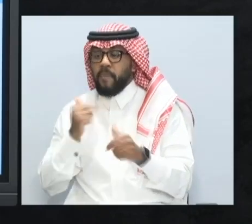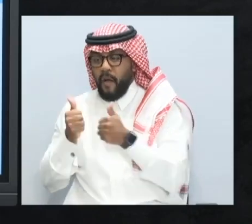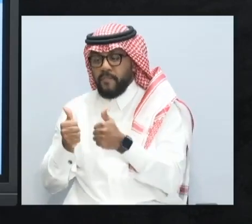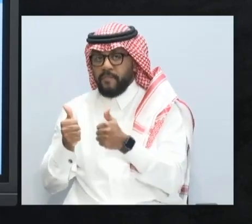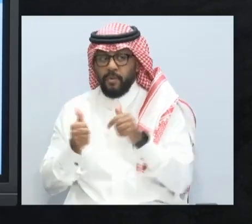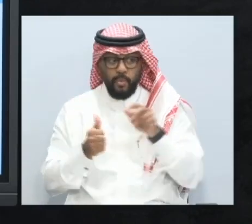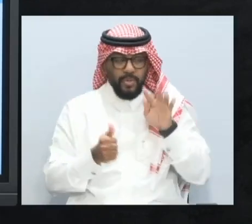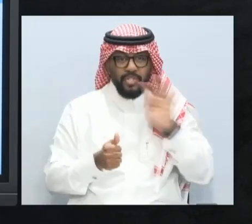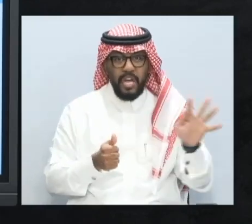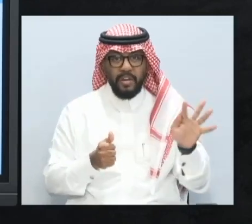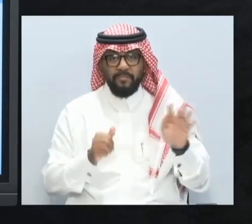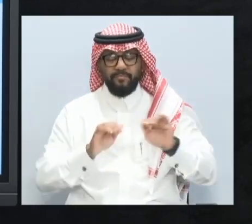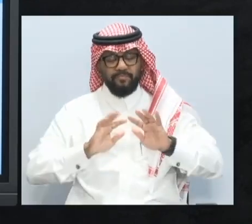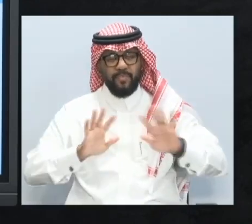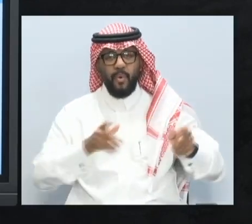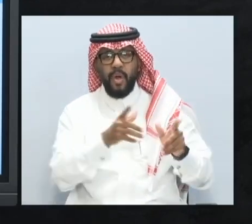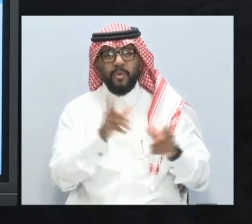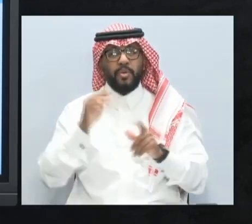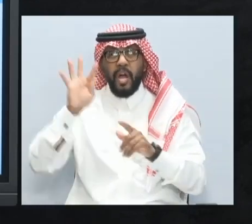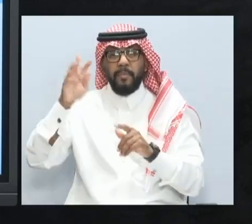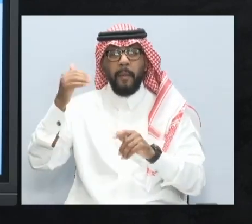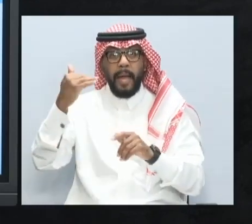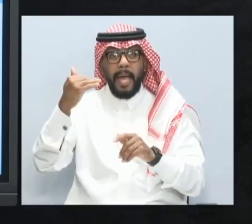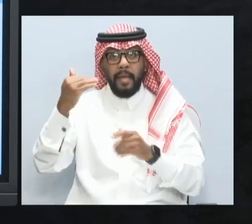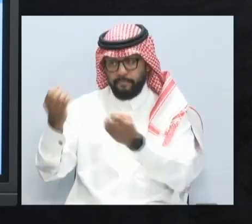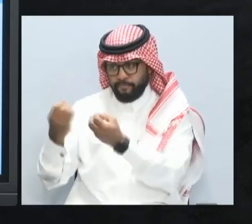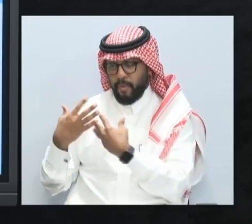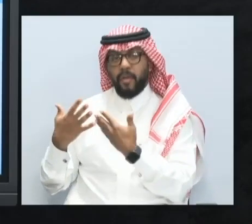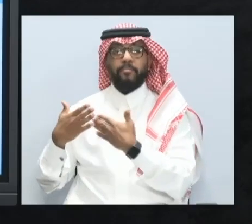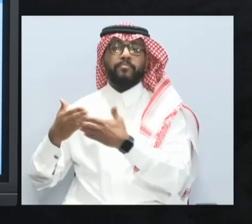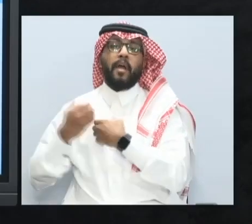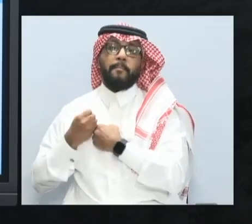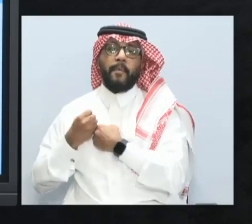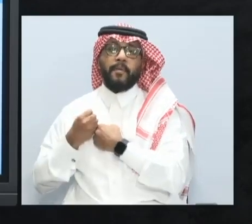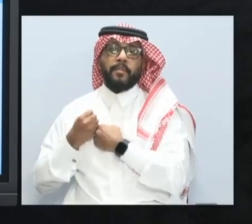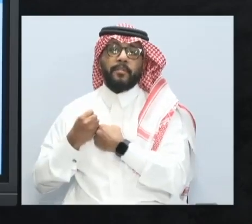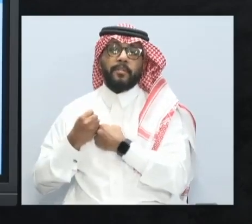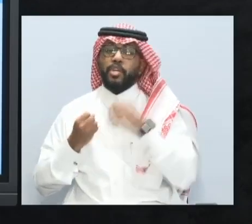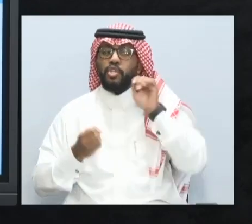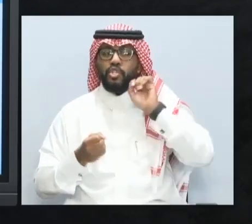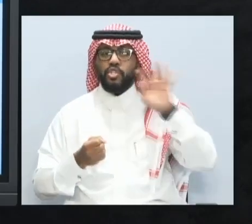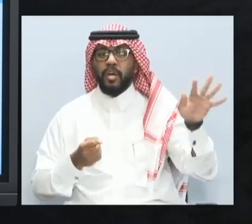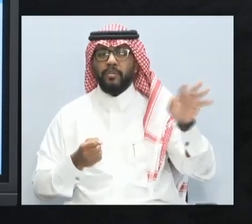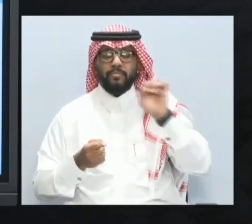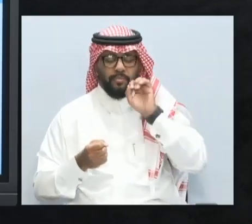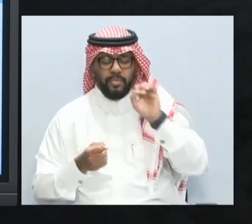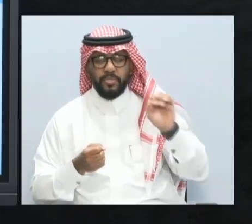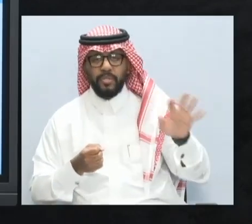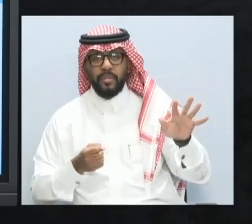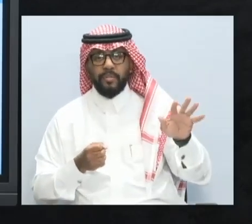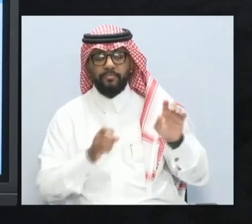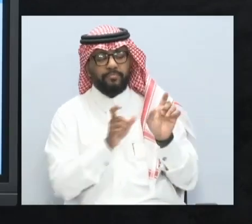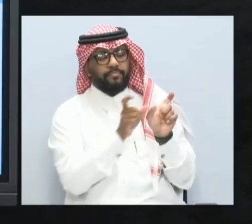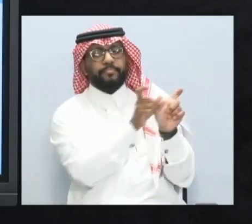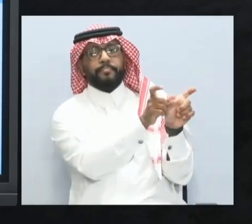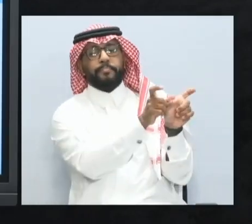فنعرف السحر ونعرف ما هو ما هي خطورته لكي نبتعد عنه بفعله او نبتعد عن نذهب الى